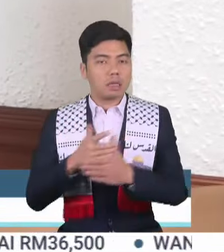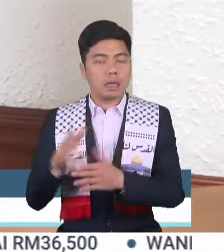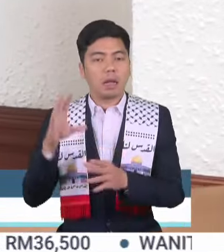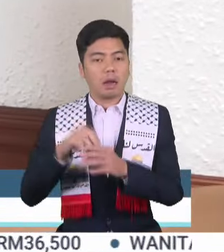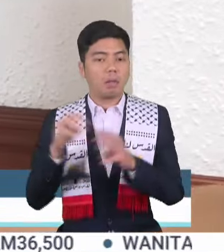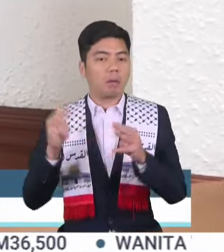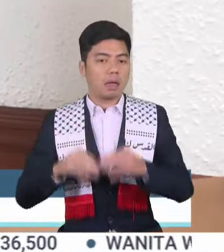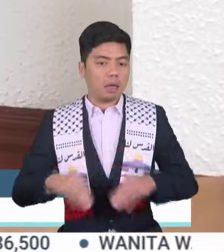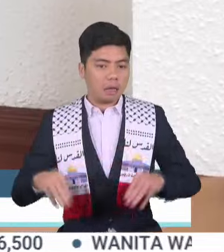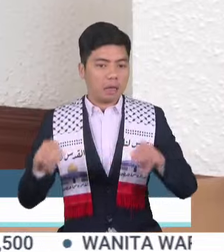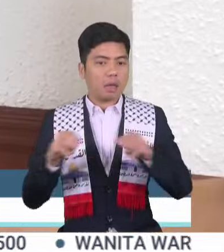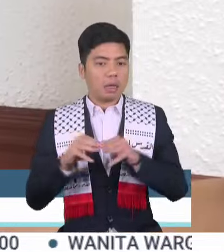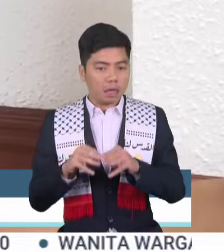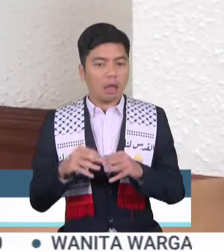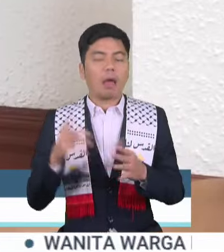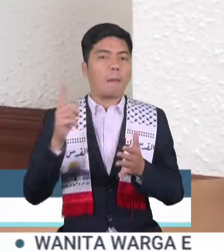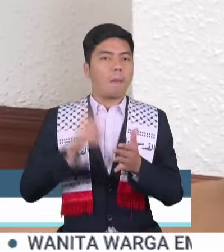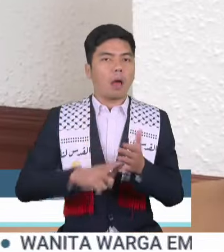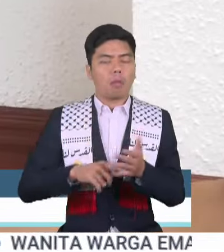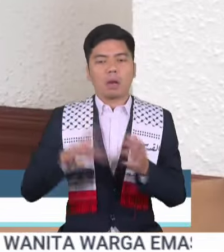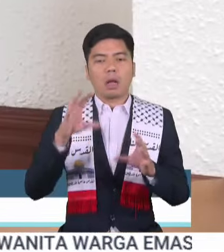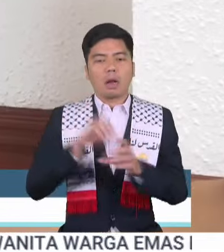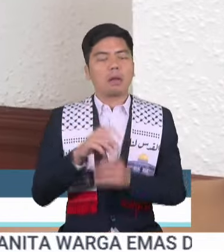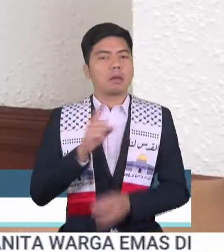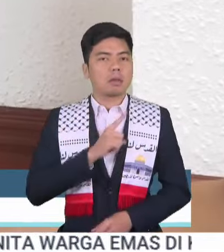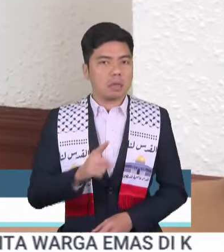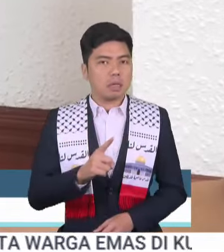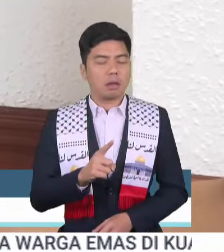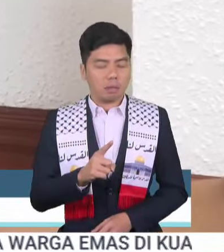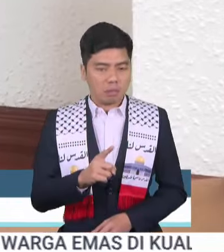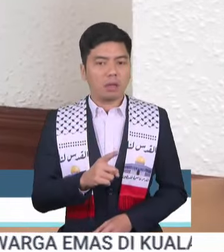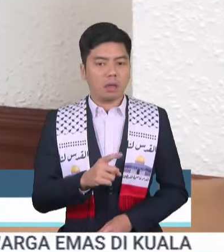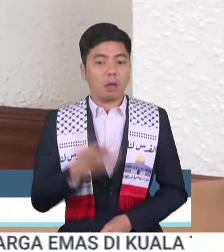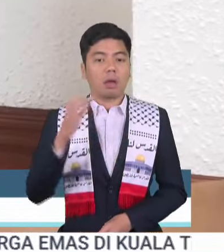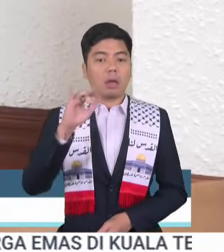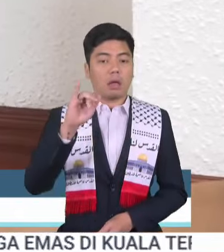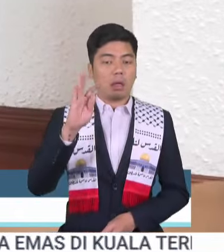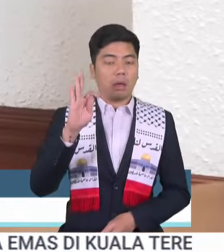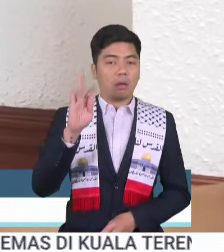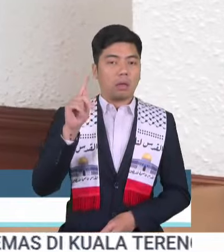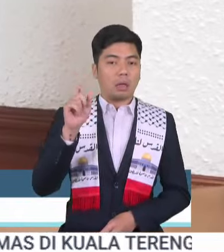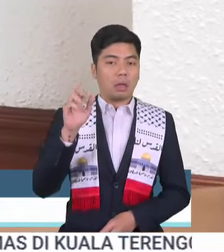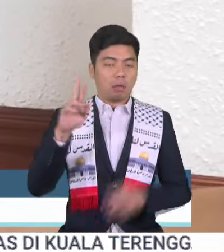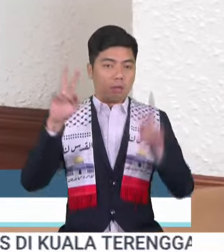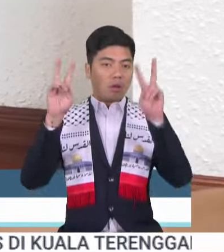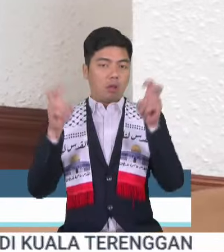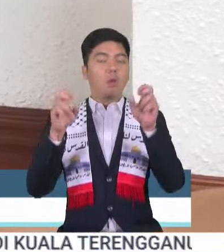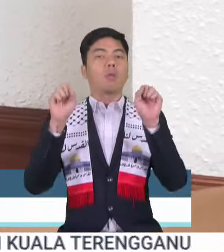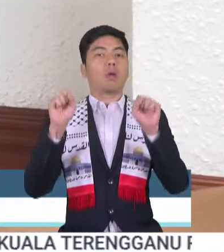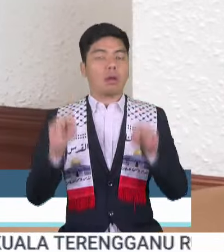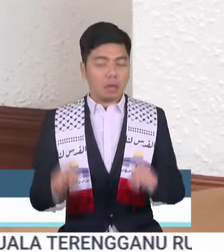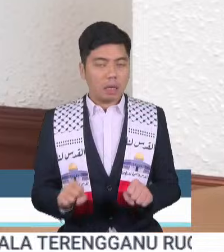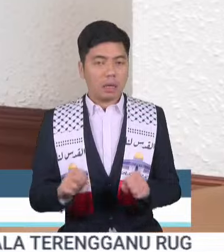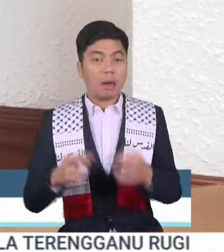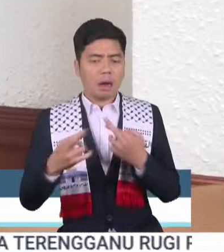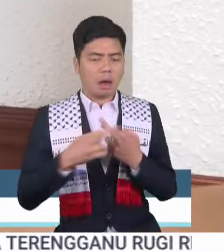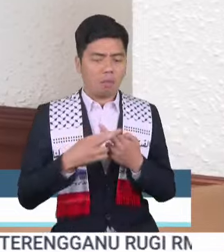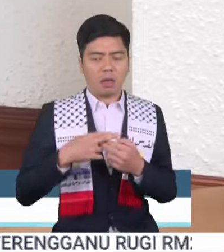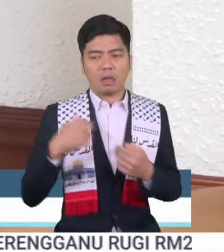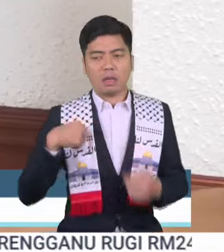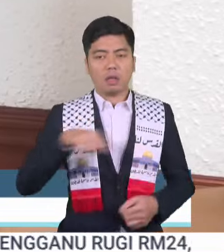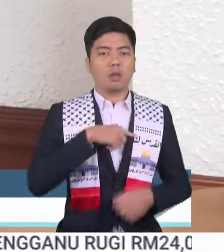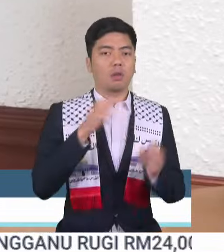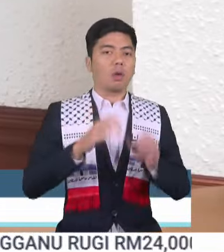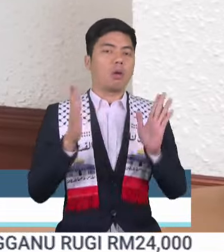lagi dengan Islam dan Tauhid sebagainya. Secara tak langsung, iftar ni dapat merapatkan antara kita dengan